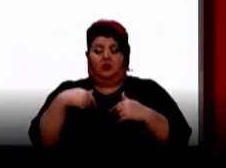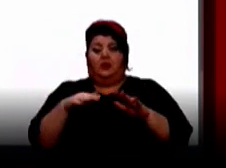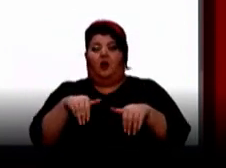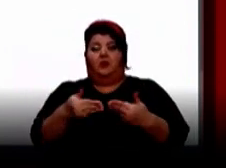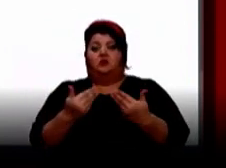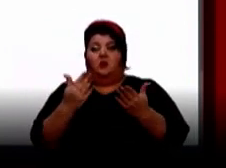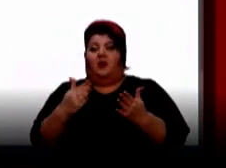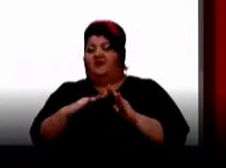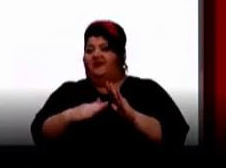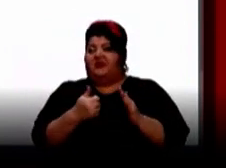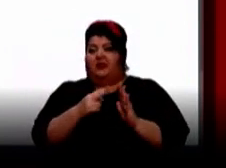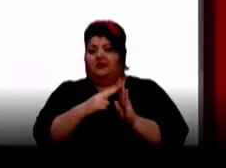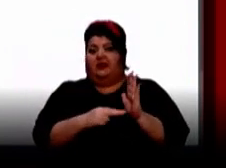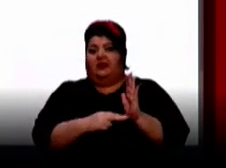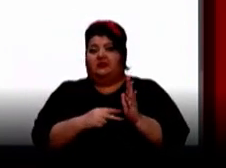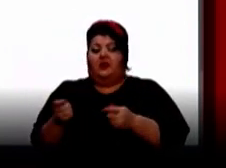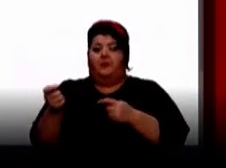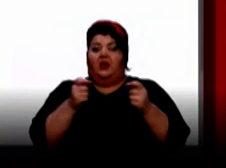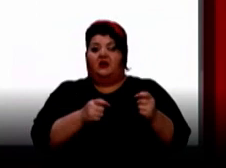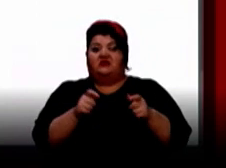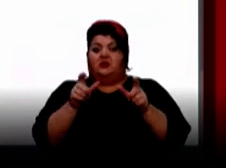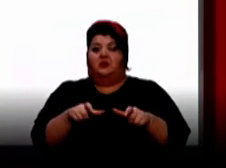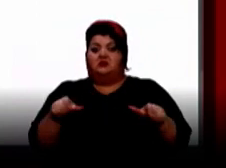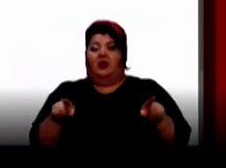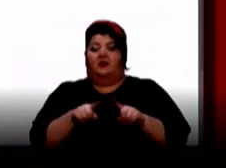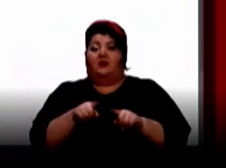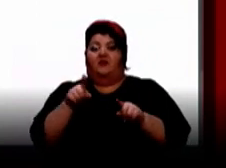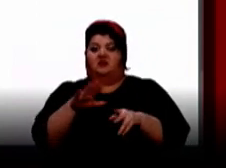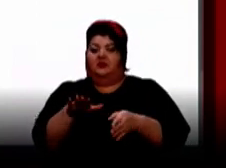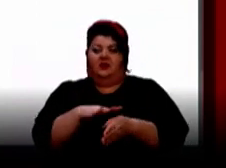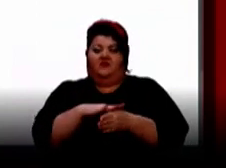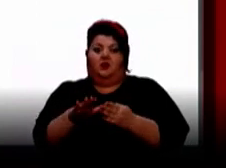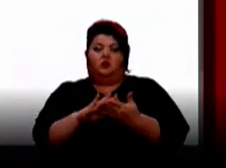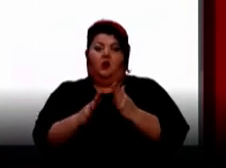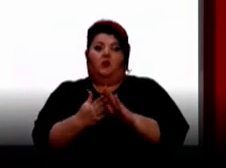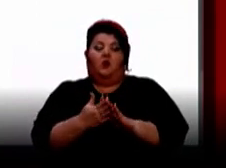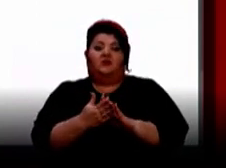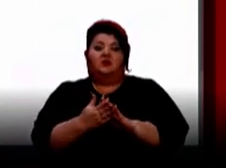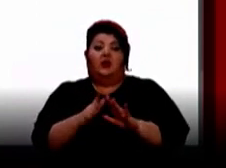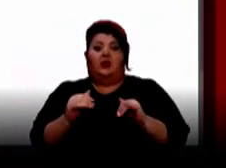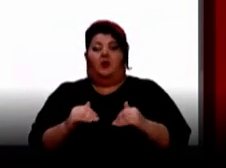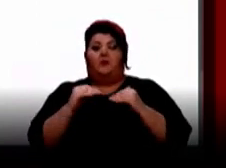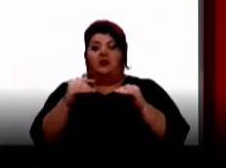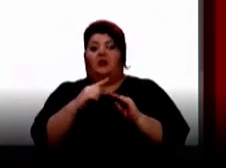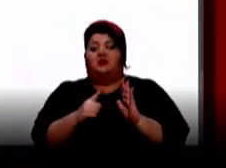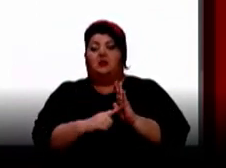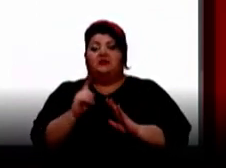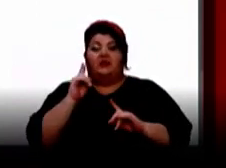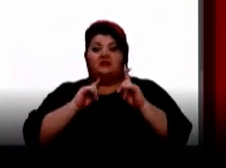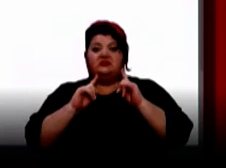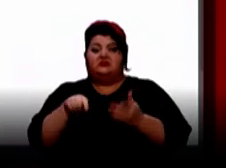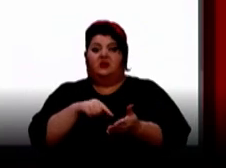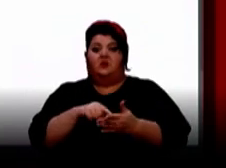вам відкликати ліцензії перевезення пасажирів, так як вони не виконують умови договору, і підняти питання на сесії міської ради